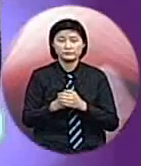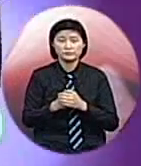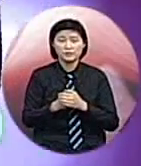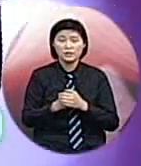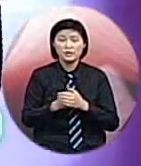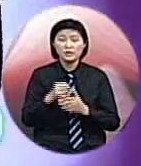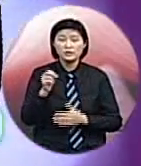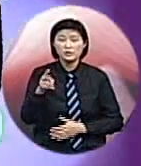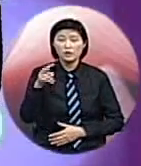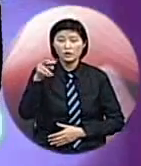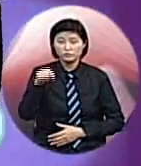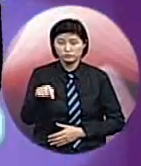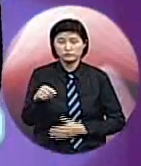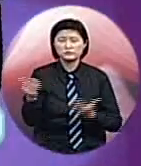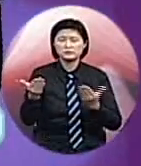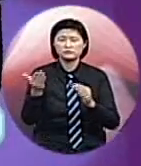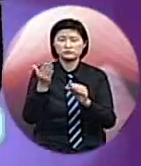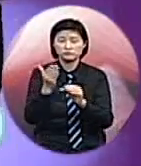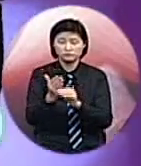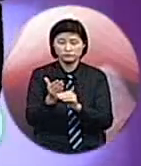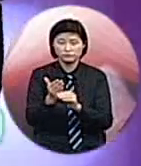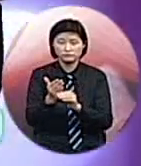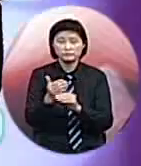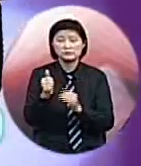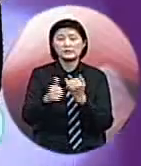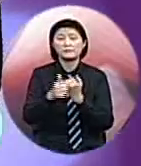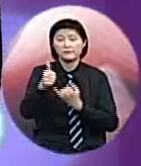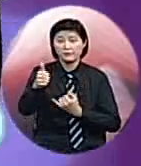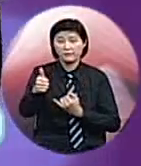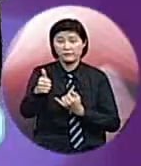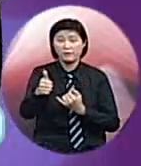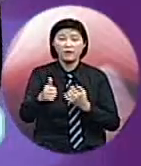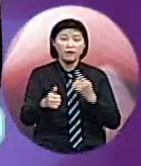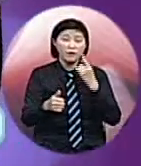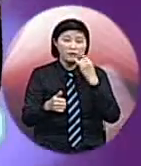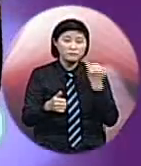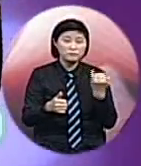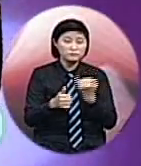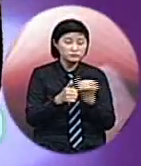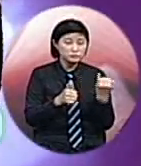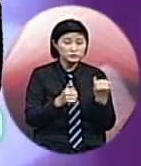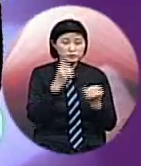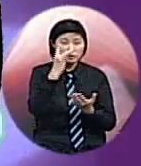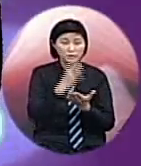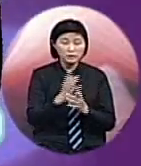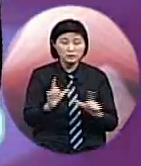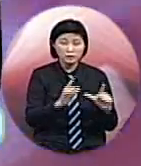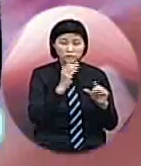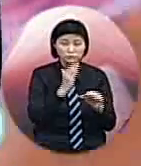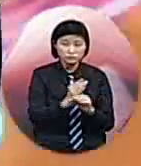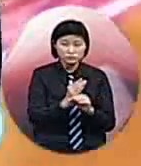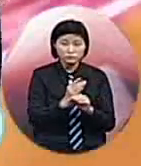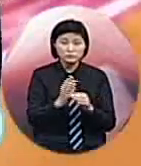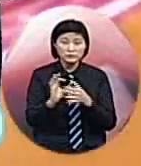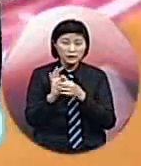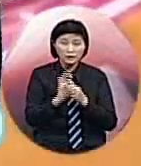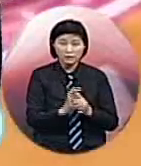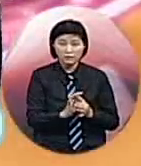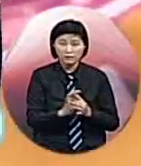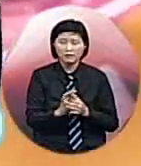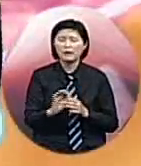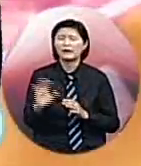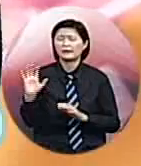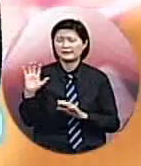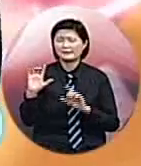여수가 직장이셨어요? 예예. 예. 그러면은 그러면은 어머니는 천안에 사시고? 예. 계속 그랬어요? 아